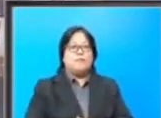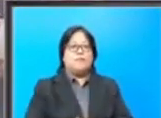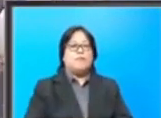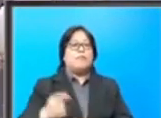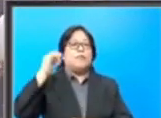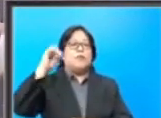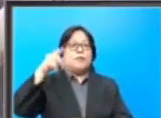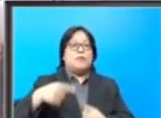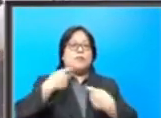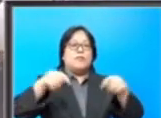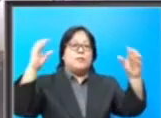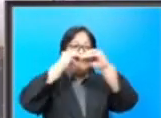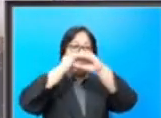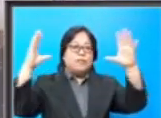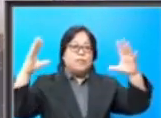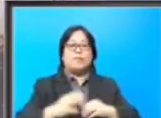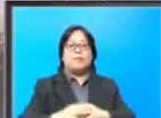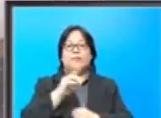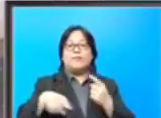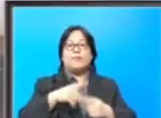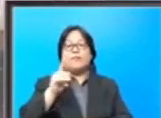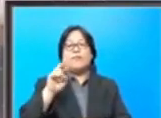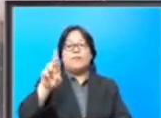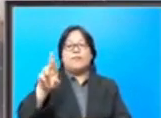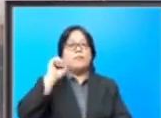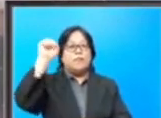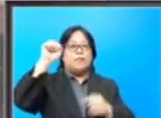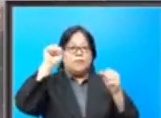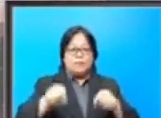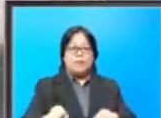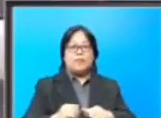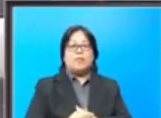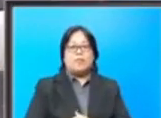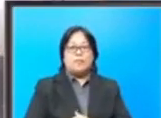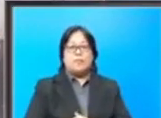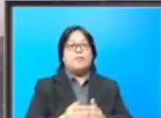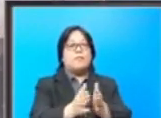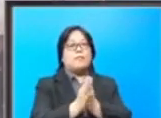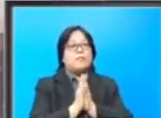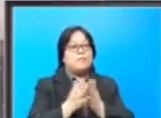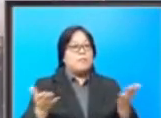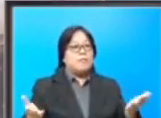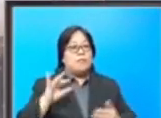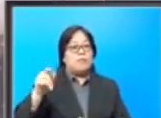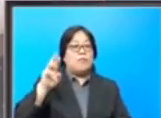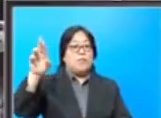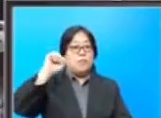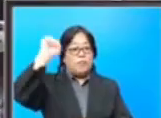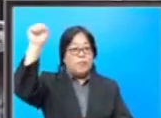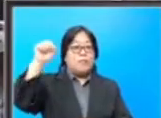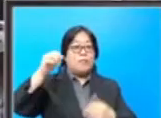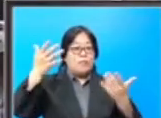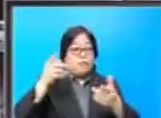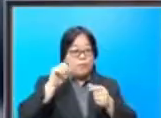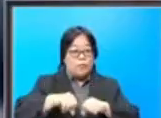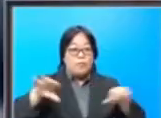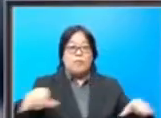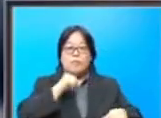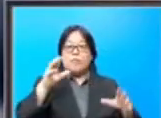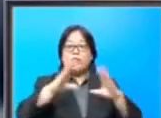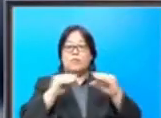tanpa usai Coba bayangkan apabila Jack Elsa beli apa ya Apakah Jackie arsaba boleh buat atau lakukan